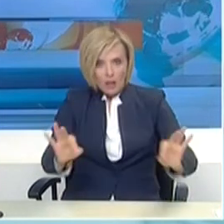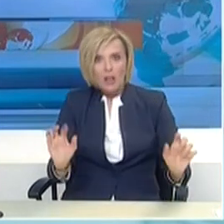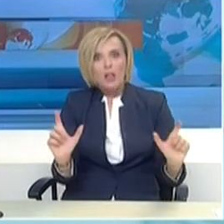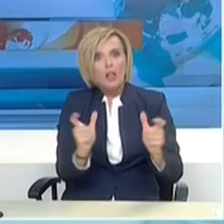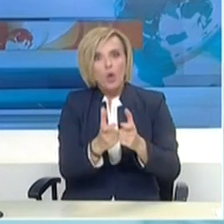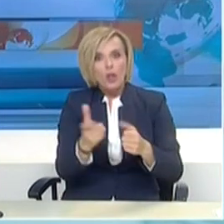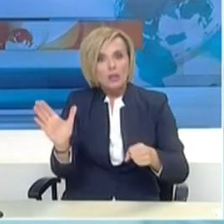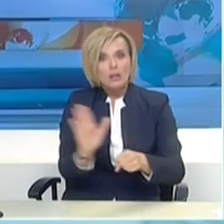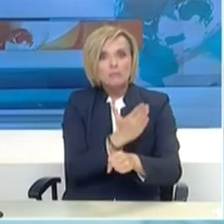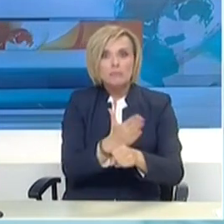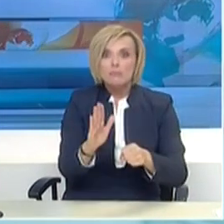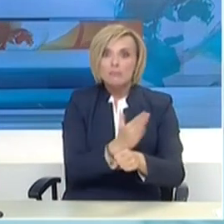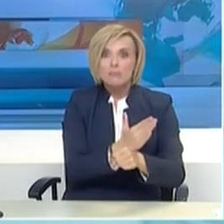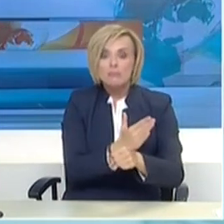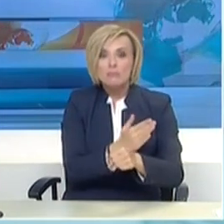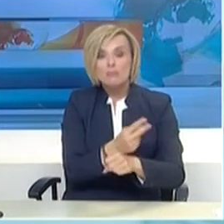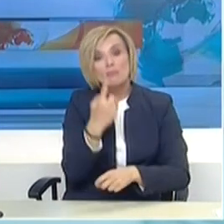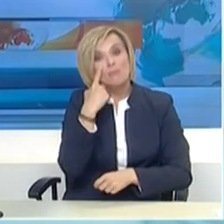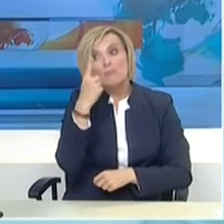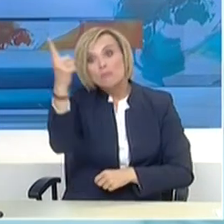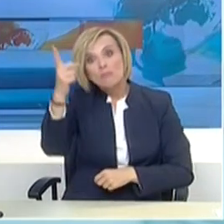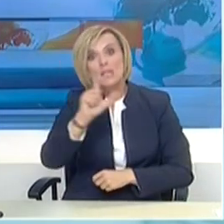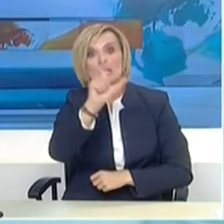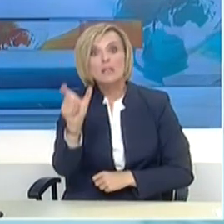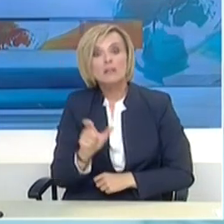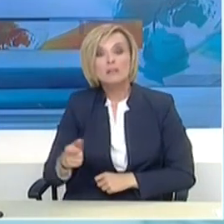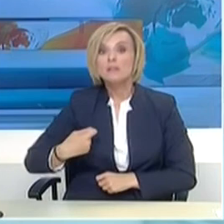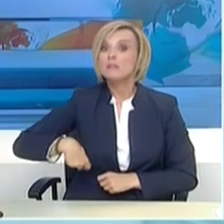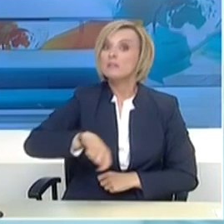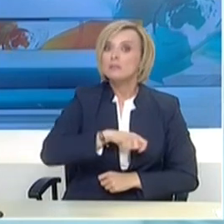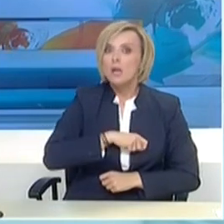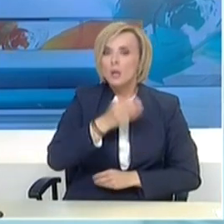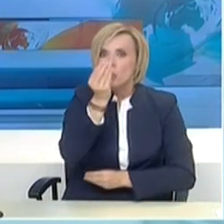γρήγορα. Δείτε την Ιταλία και την Ισπανία και θα σας πω δύο λόγια παρακάτω γι' αυτό.